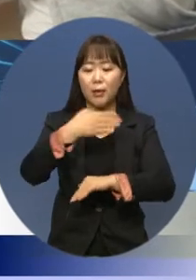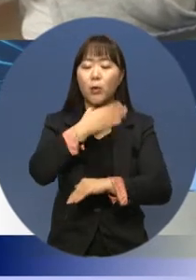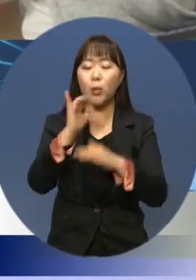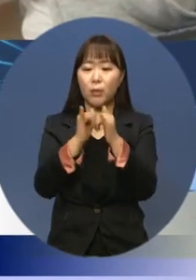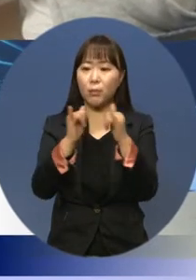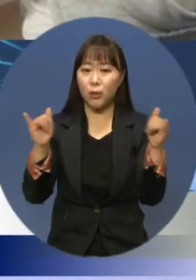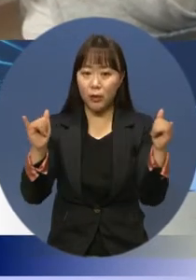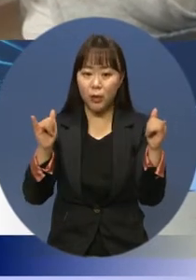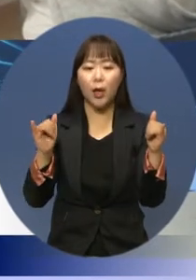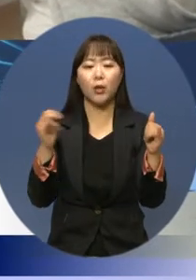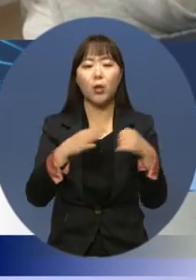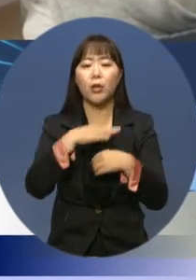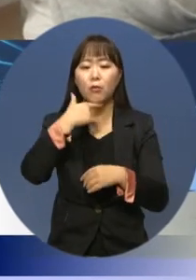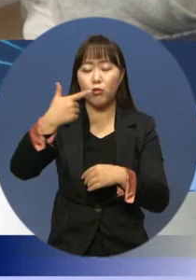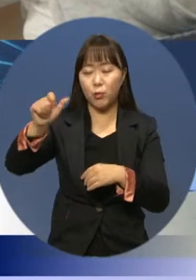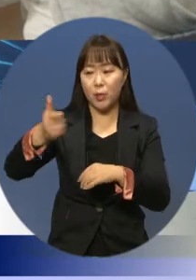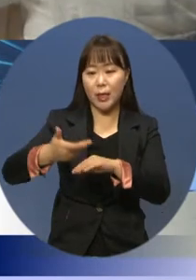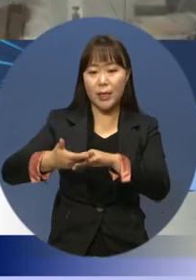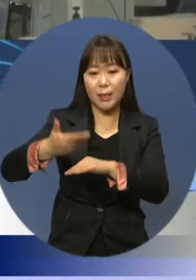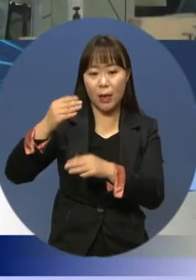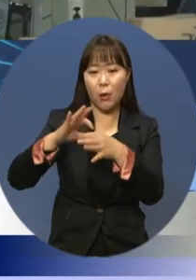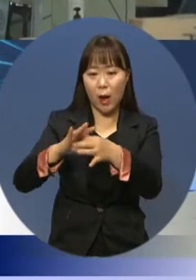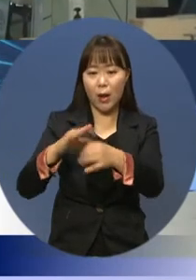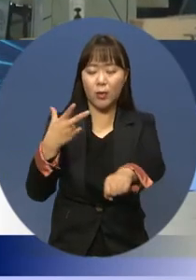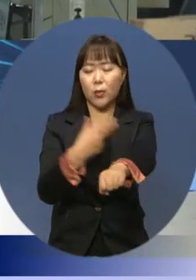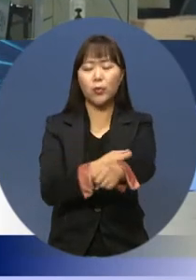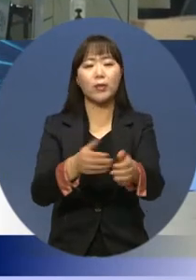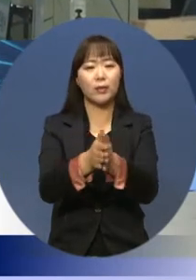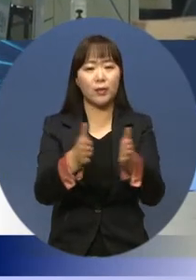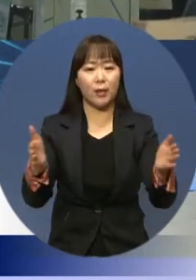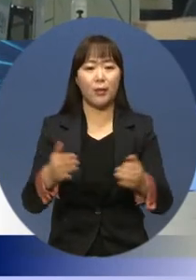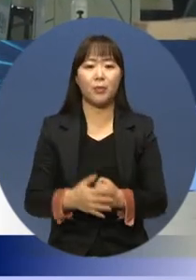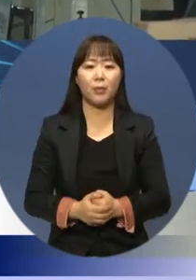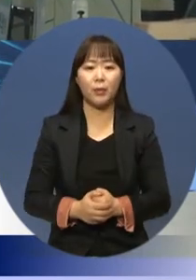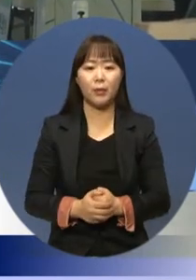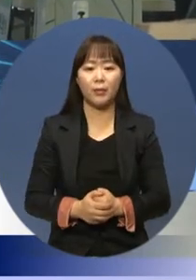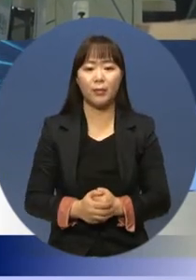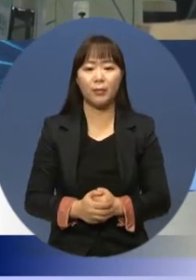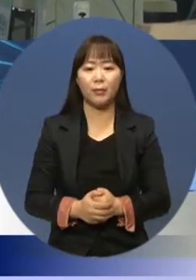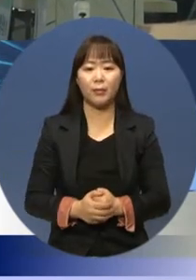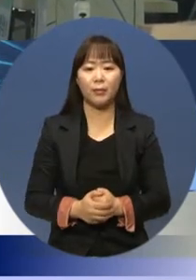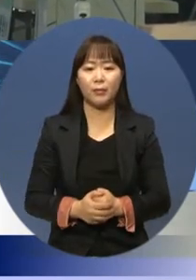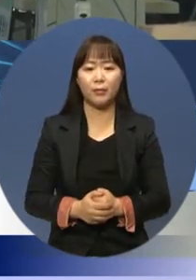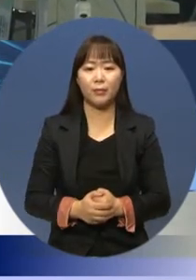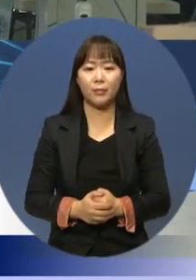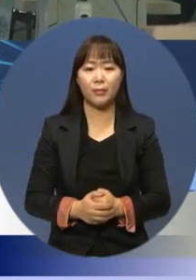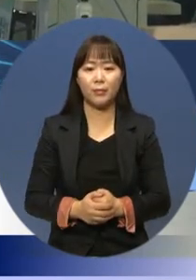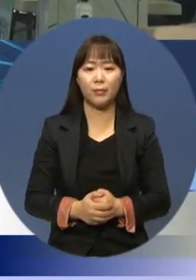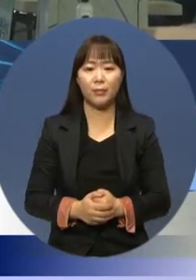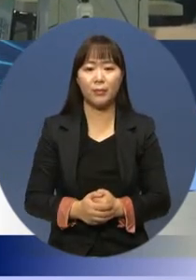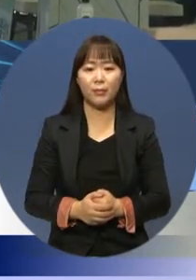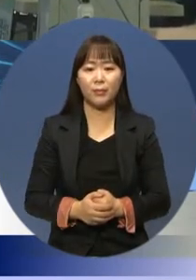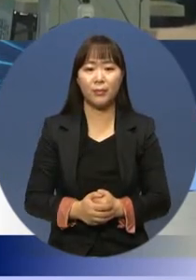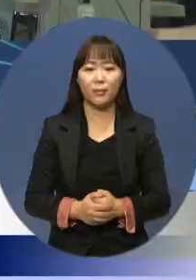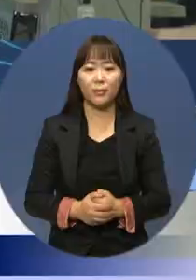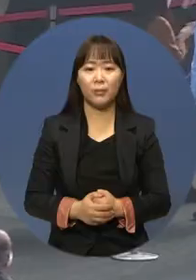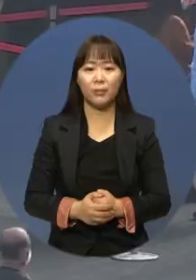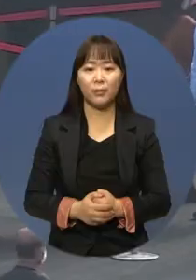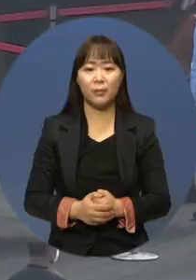시작으로 65세 이상 고령층 에 대한 접종을 시작합니다 자세한 내용 정두리 기자가 보도합니다